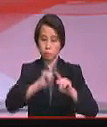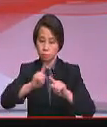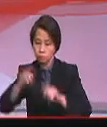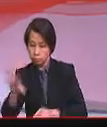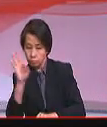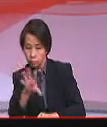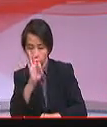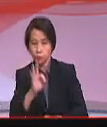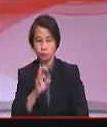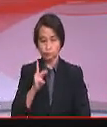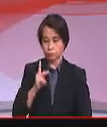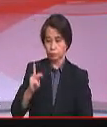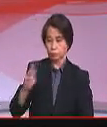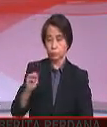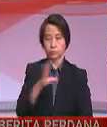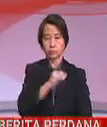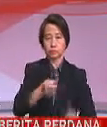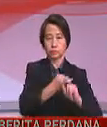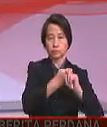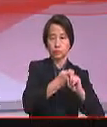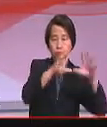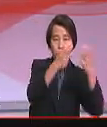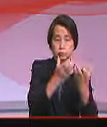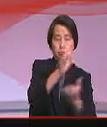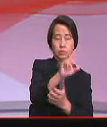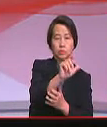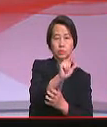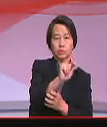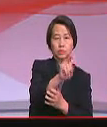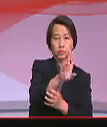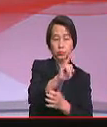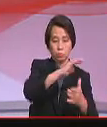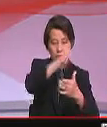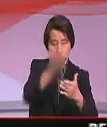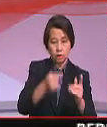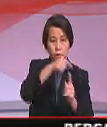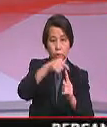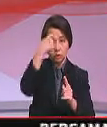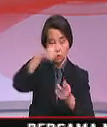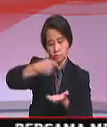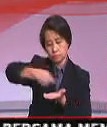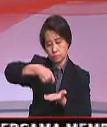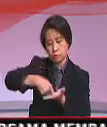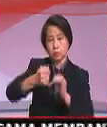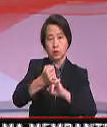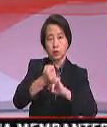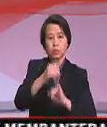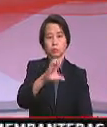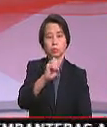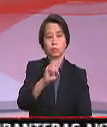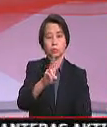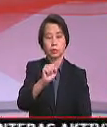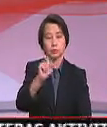pilihan. Kementerian Kesihatan dan Pakatan Vaksin Global Gavi sedang memuktamadkan tarikh bagi menandatangani perjanjian COVAX.